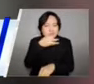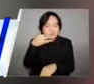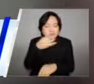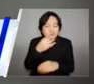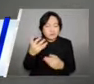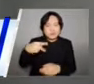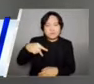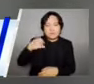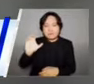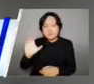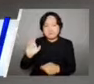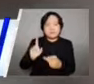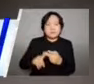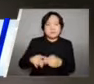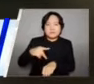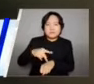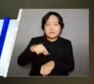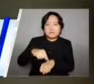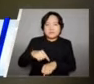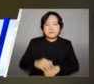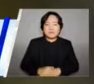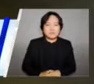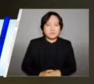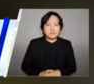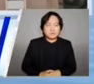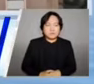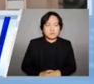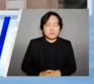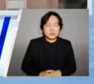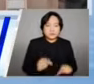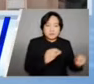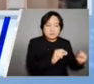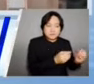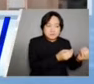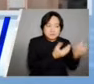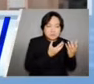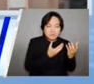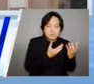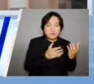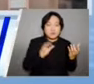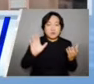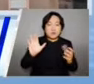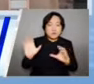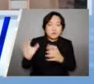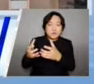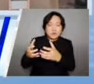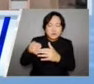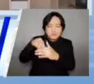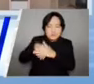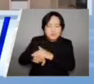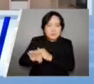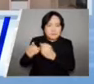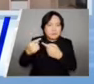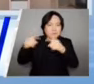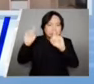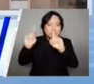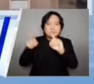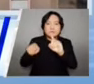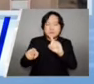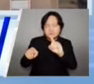Paranaque. Sa pamamagitan daw ng kanilang informant, napasok ng mga otoridad ang grupo ni Alias Singh, kaya nakapagkasa ng bypass